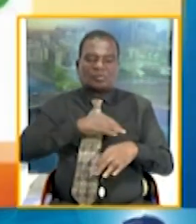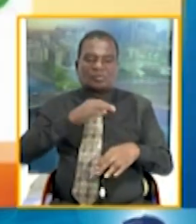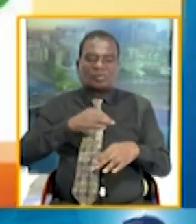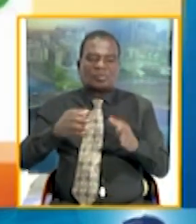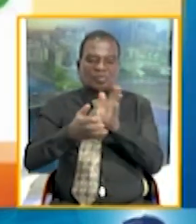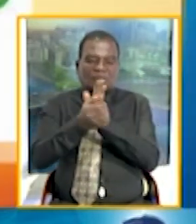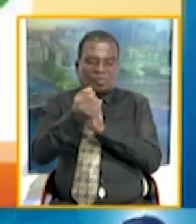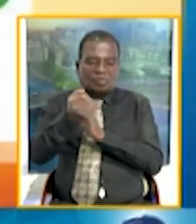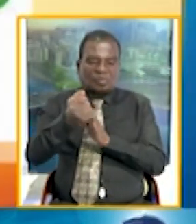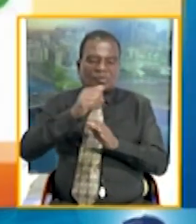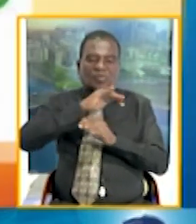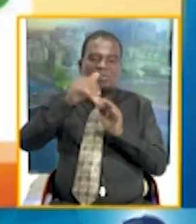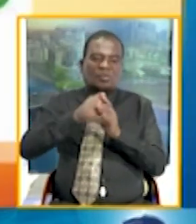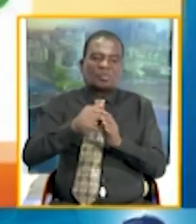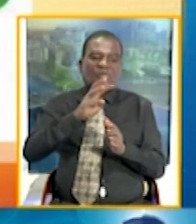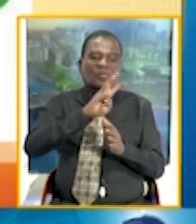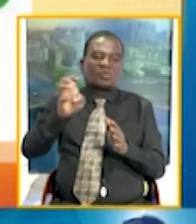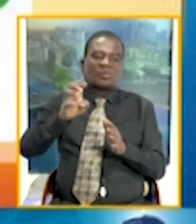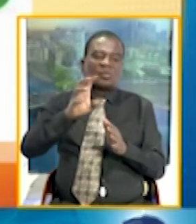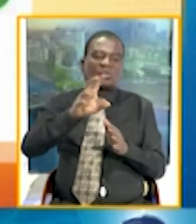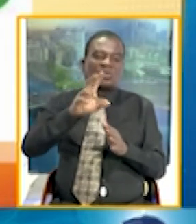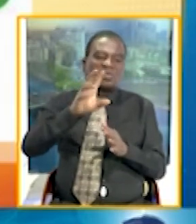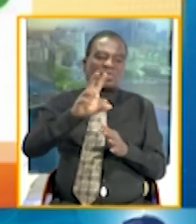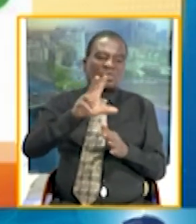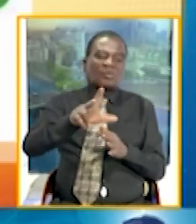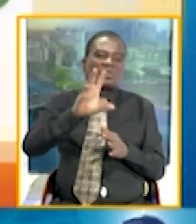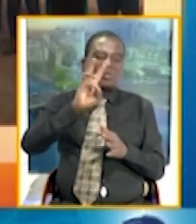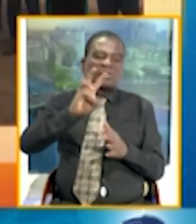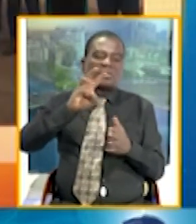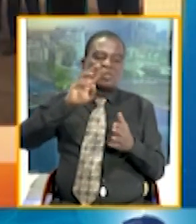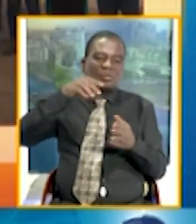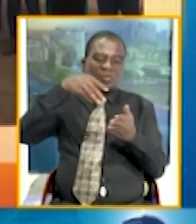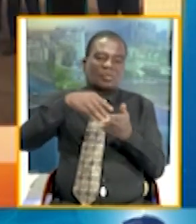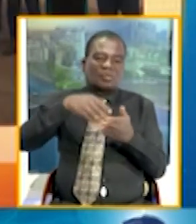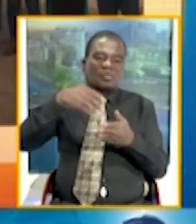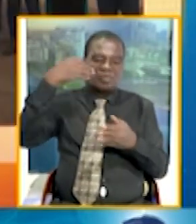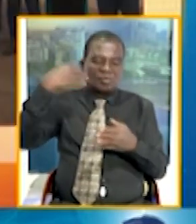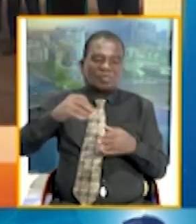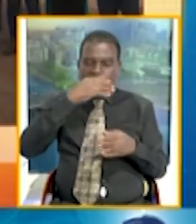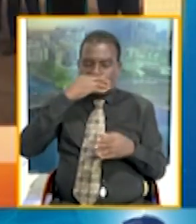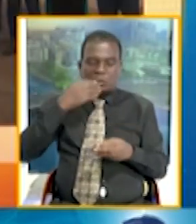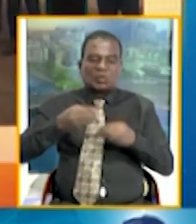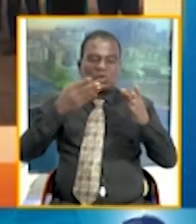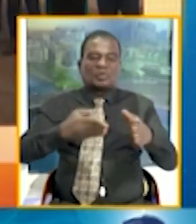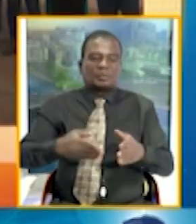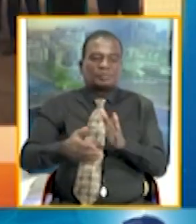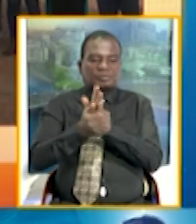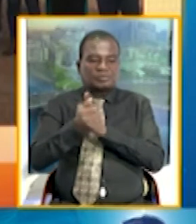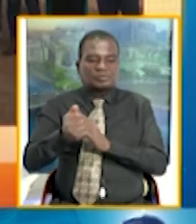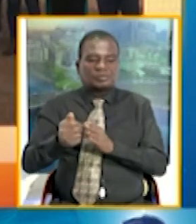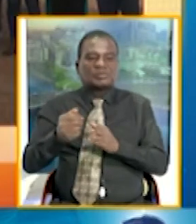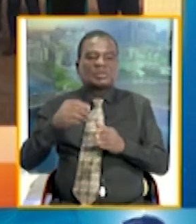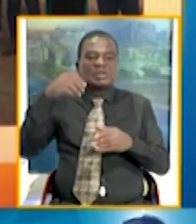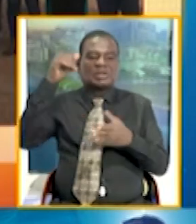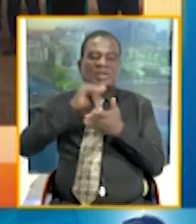de chèques d'un montant global de 436 millions de francs CFA, une remise de chèques qui s'inscrit dans le cadre de la troisième phase du